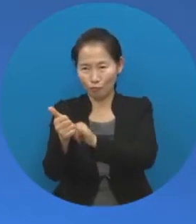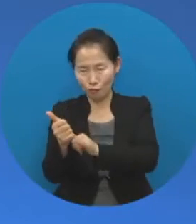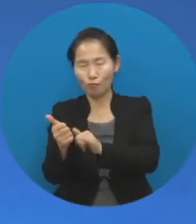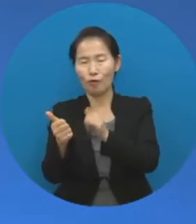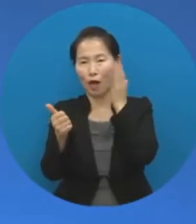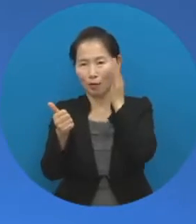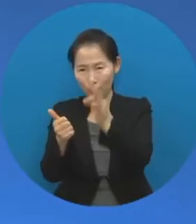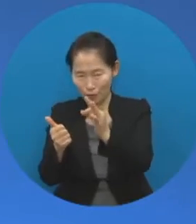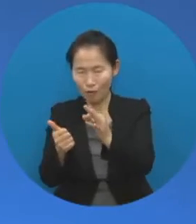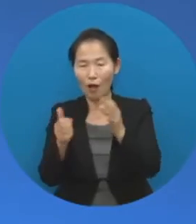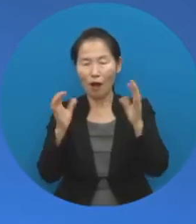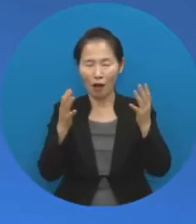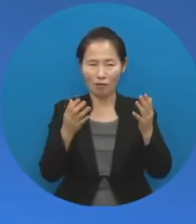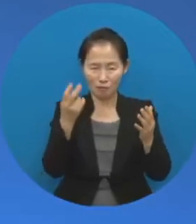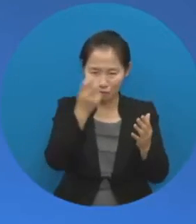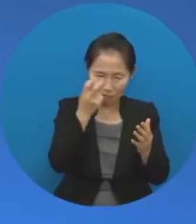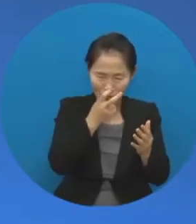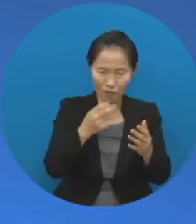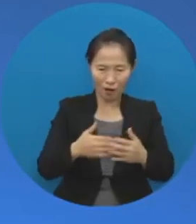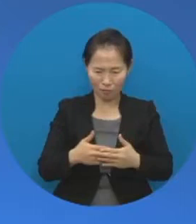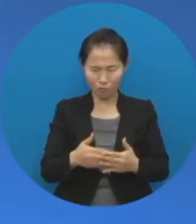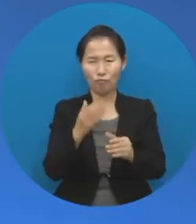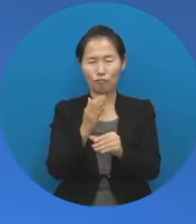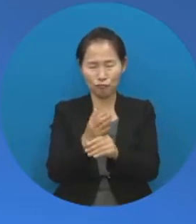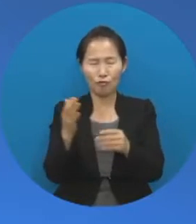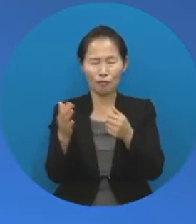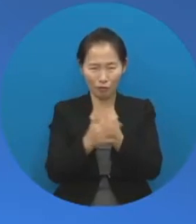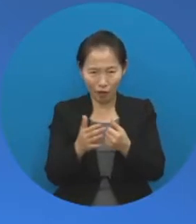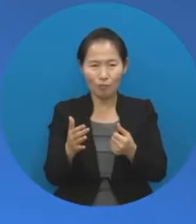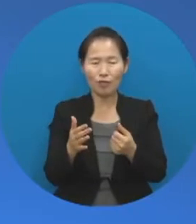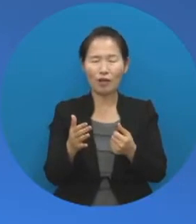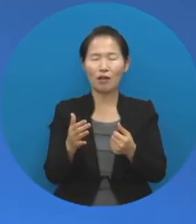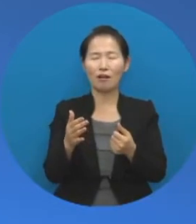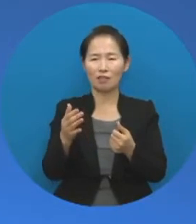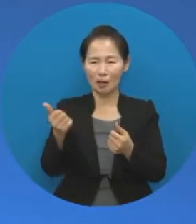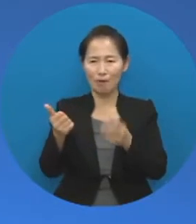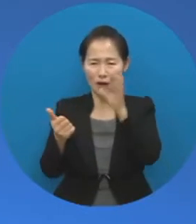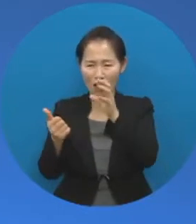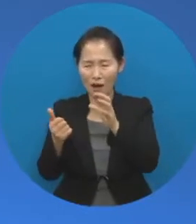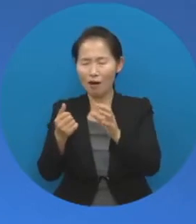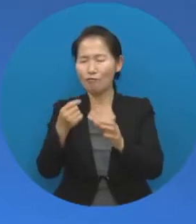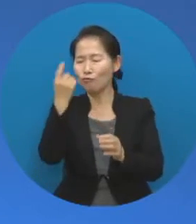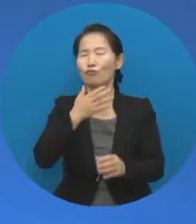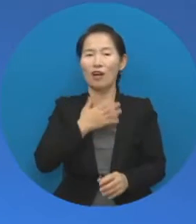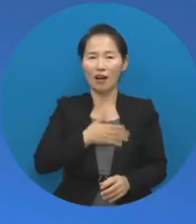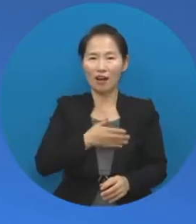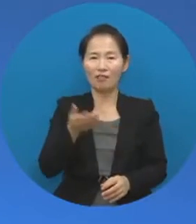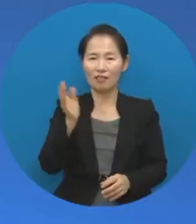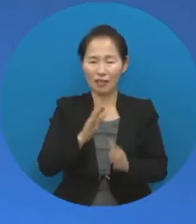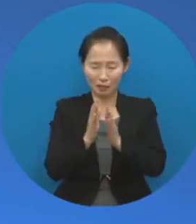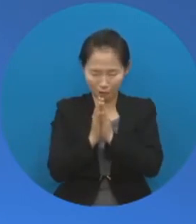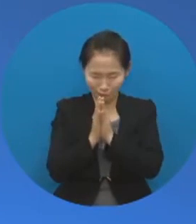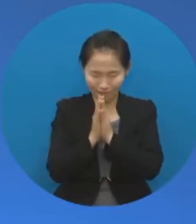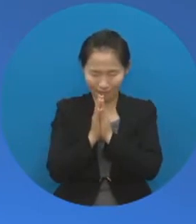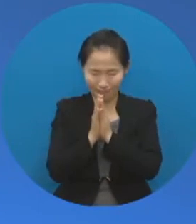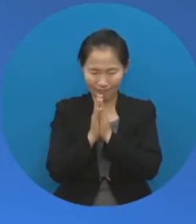애도 이렇게 열심히 하는데 남편은 이렇게 막 혼낼 줄 알았거든요. 근데 제가 하나님께 기도를 했는데